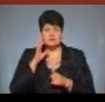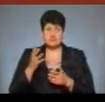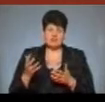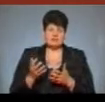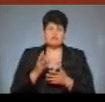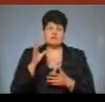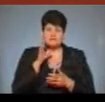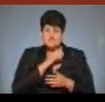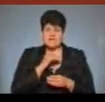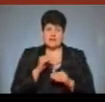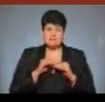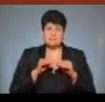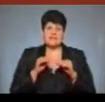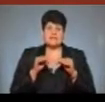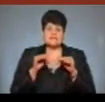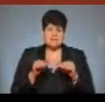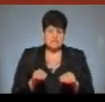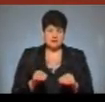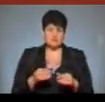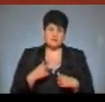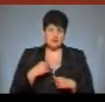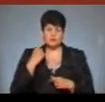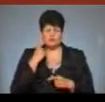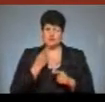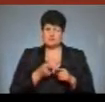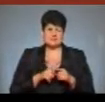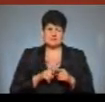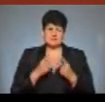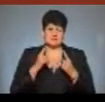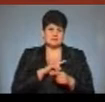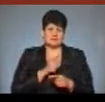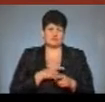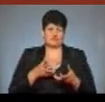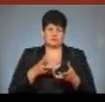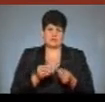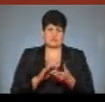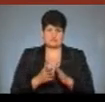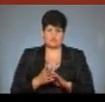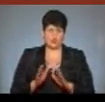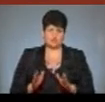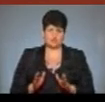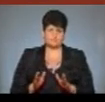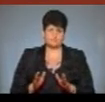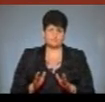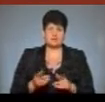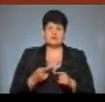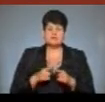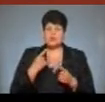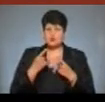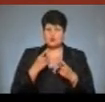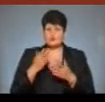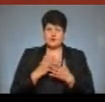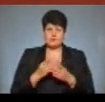встигли пересіяти, аграрії встигли пересіяти. Я думаю, що воно не суттєво вплине на ситуацію. Власне, це мова йде про